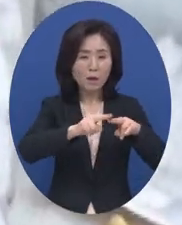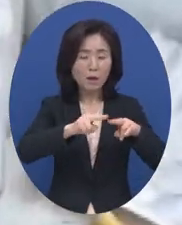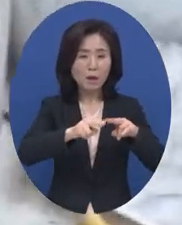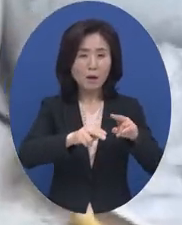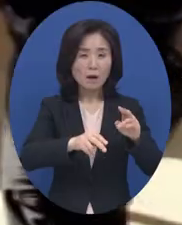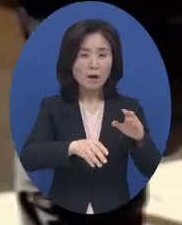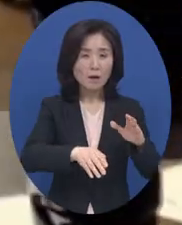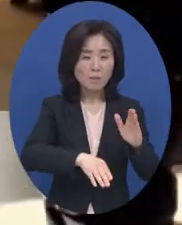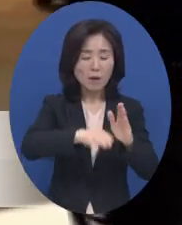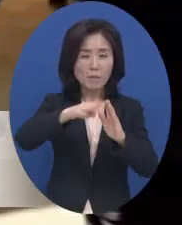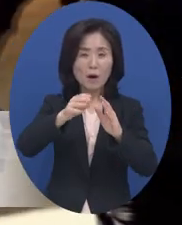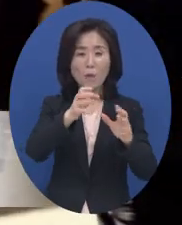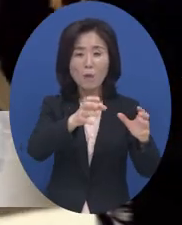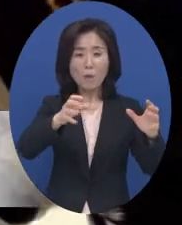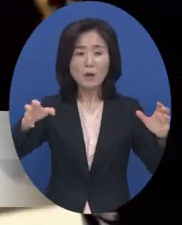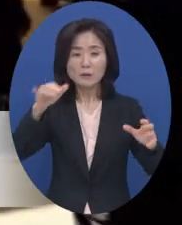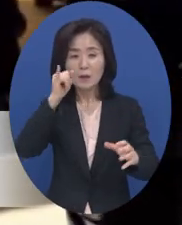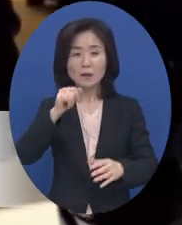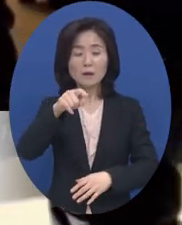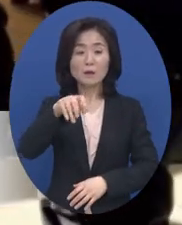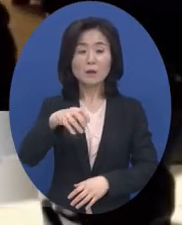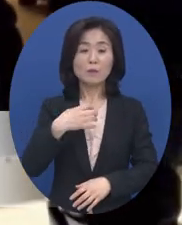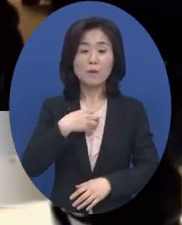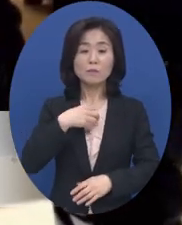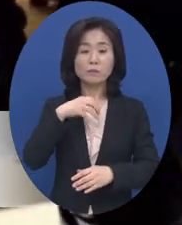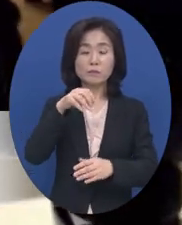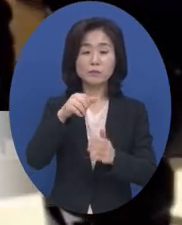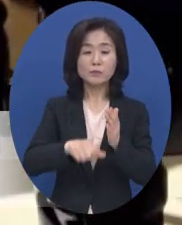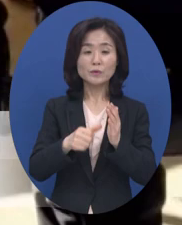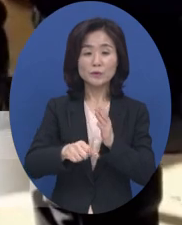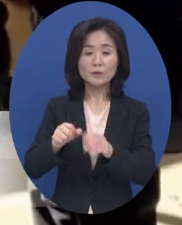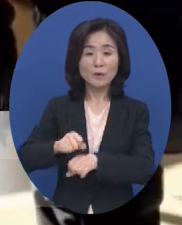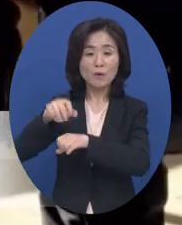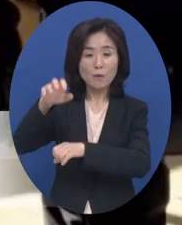있습니다. 여기가 위험물 저장소로 허가 받으셨어요?